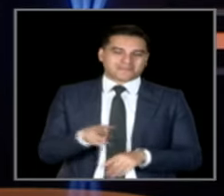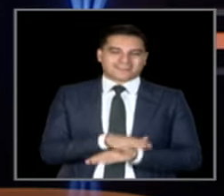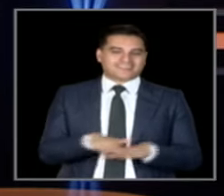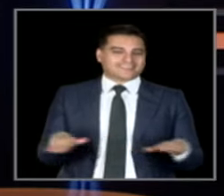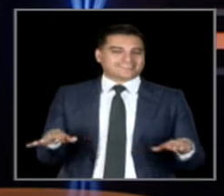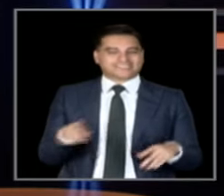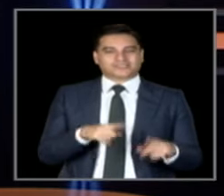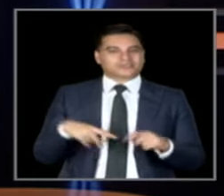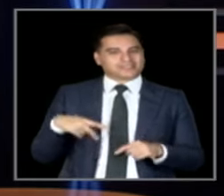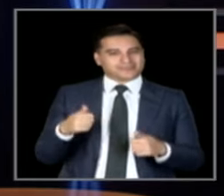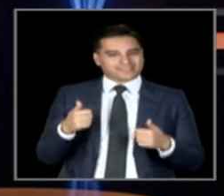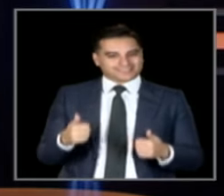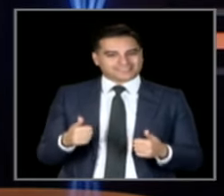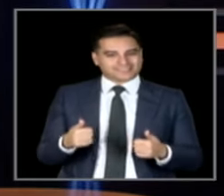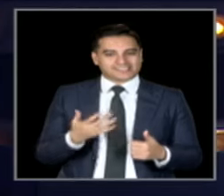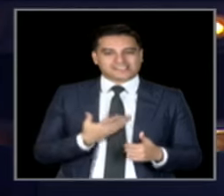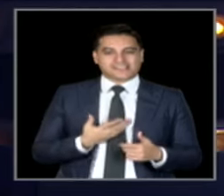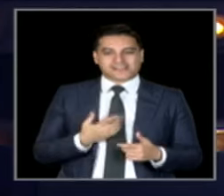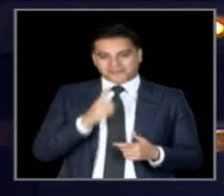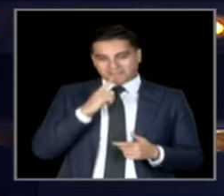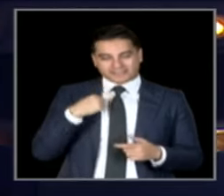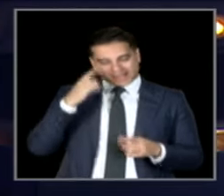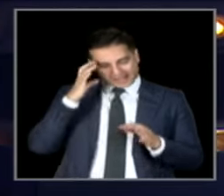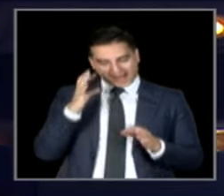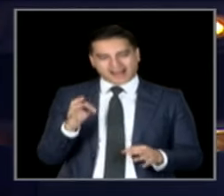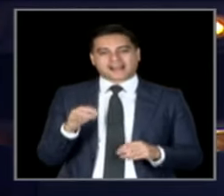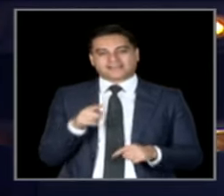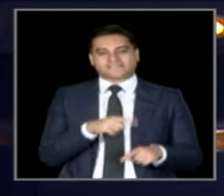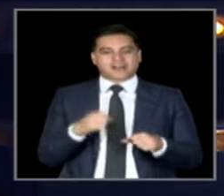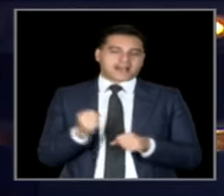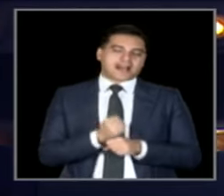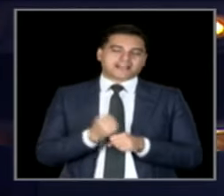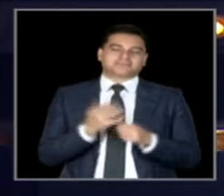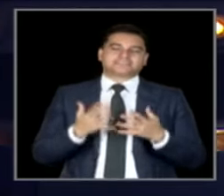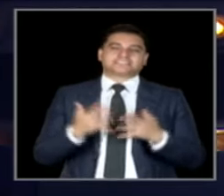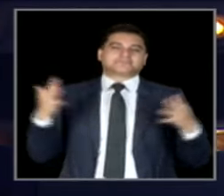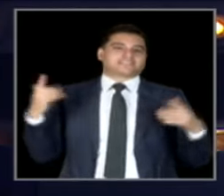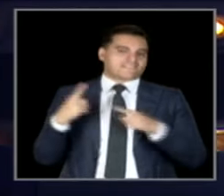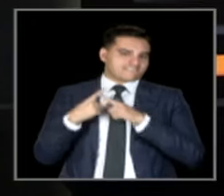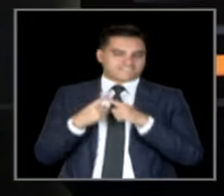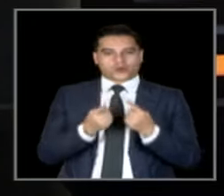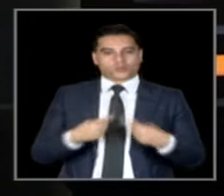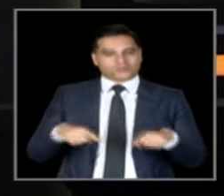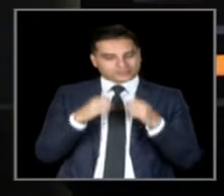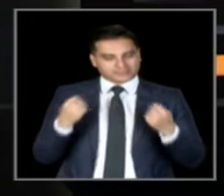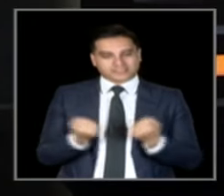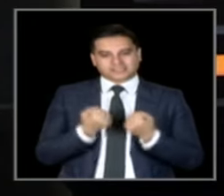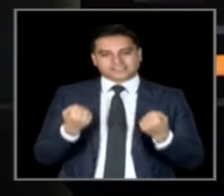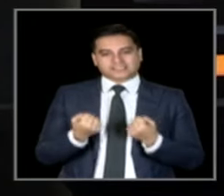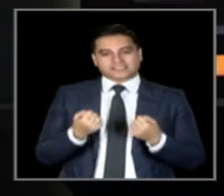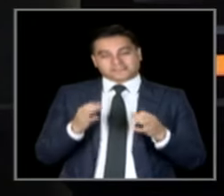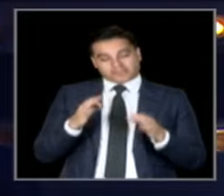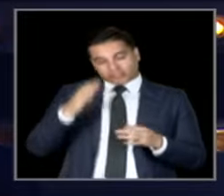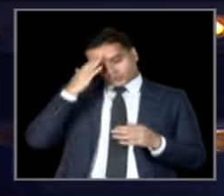عونكم انتوا الثمانية. بس احنا مقدرين جدا المجهود الكبير اللي ولادنا بيقدموه.